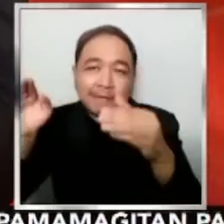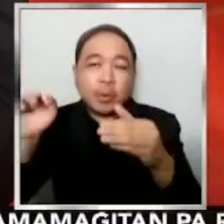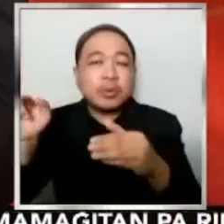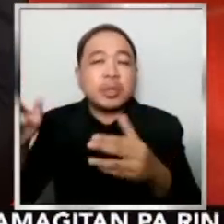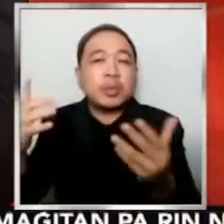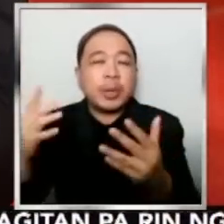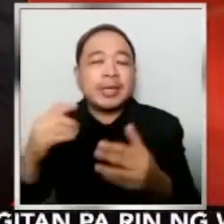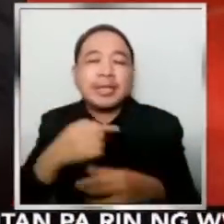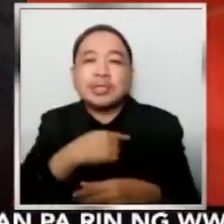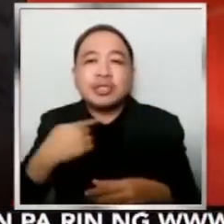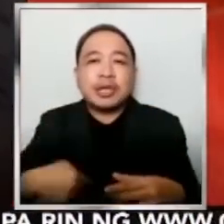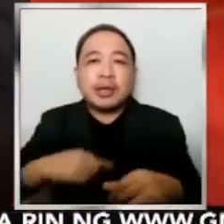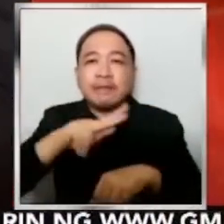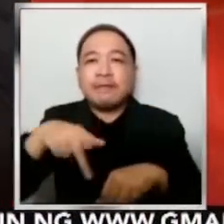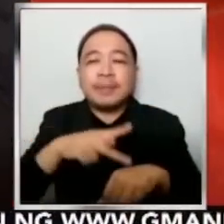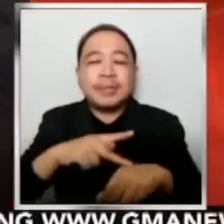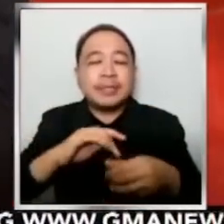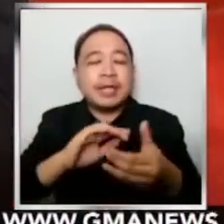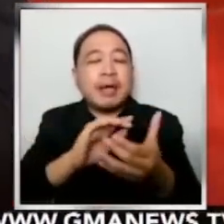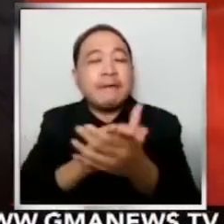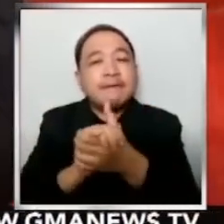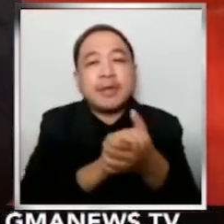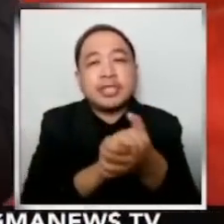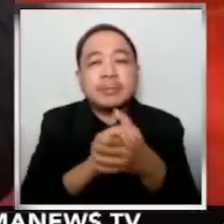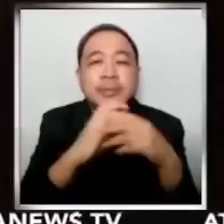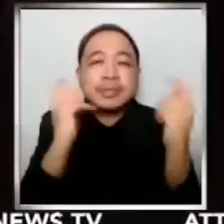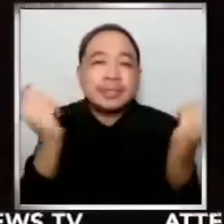China-Philippines Friendship Ceremony ngayong araw.